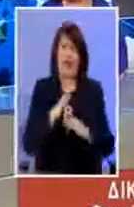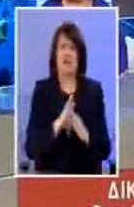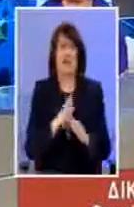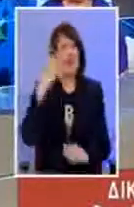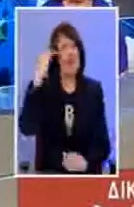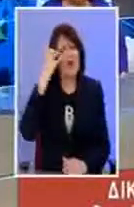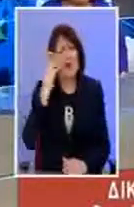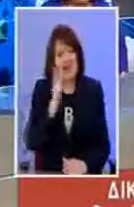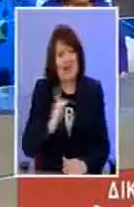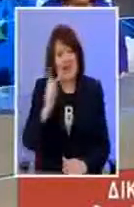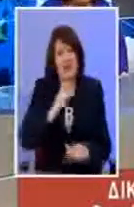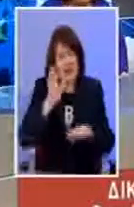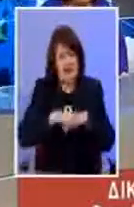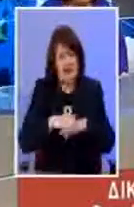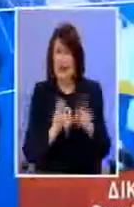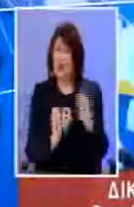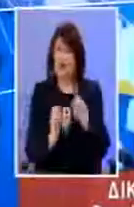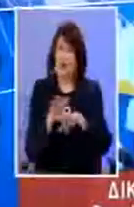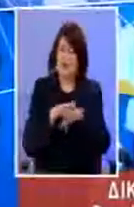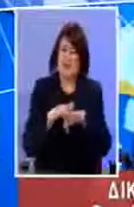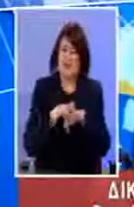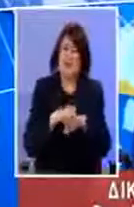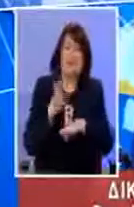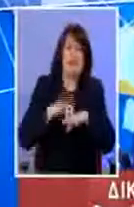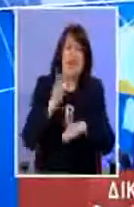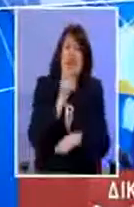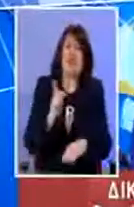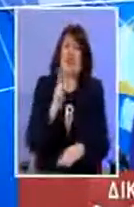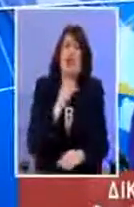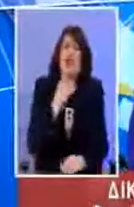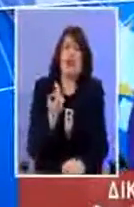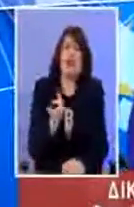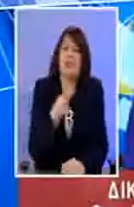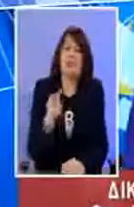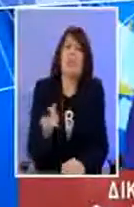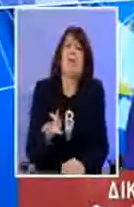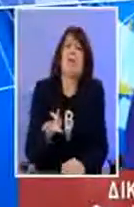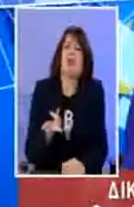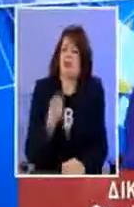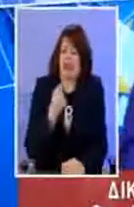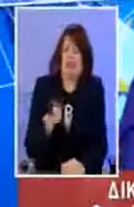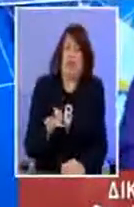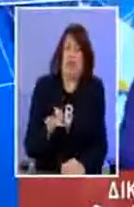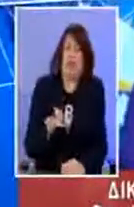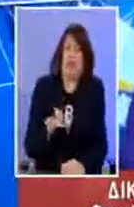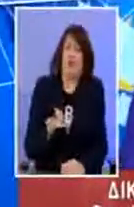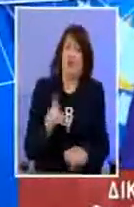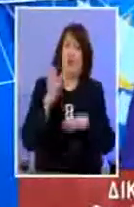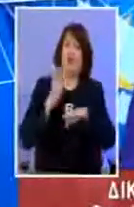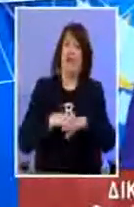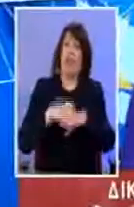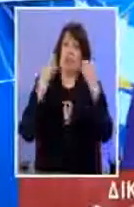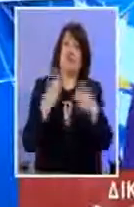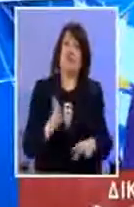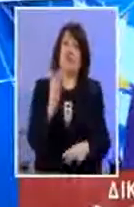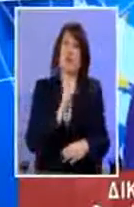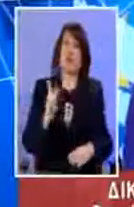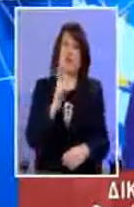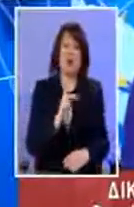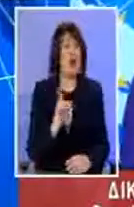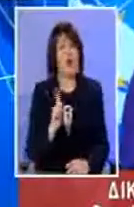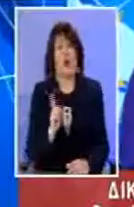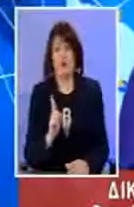φταίει η κοινωνία. Με συγχωρείτε. Τι θα πει φταίει η κοινωνία? Αυτό τι είδους κισμέτ είναι ότι φταίει για όλα η κοινωνία? Όχι. Δεν